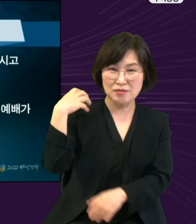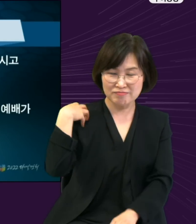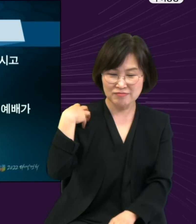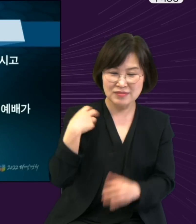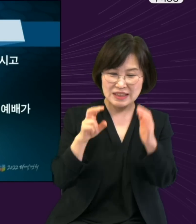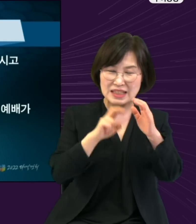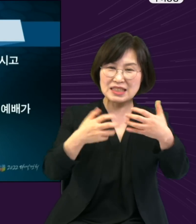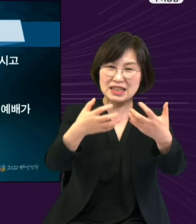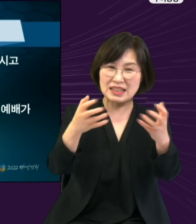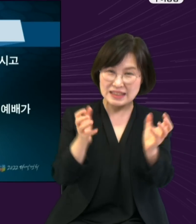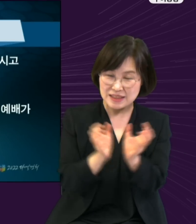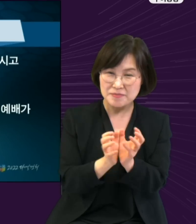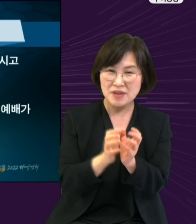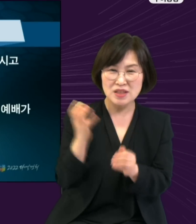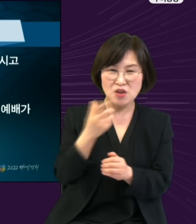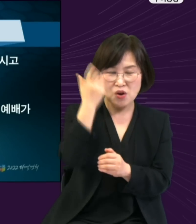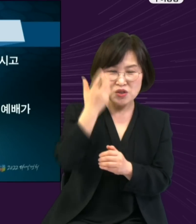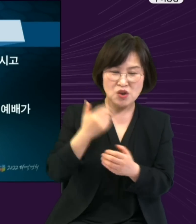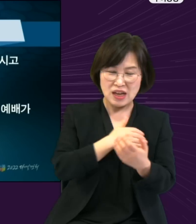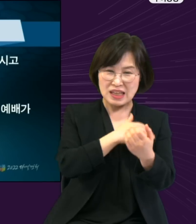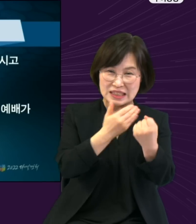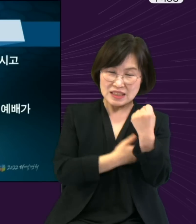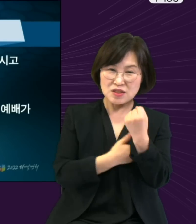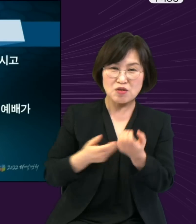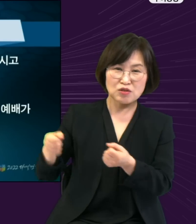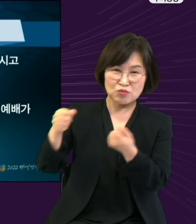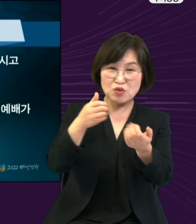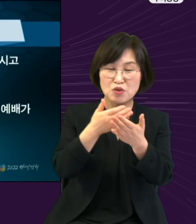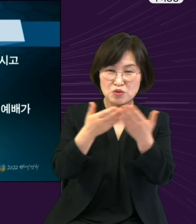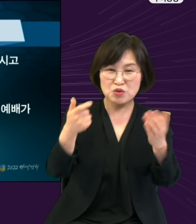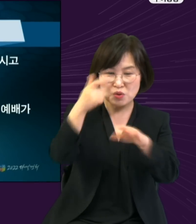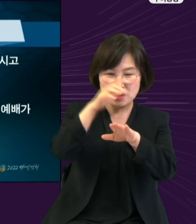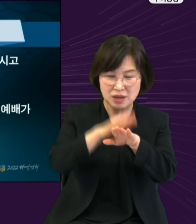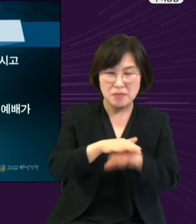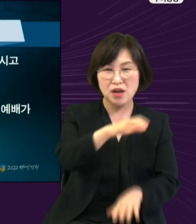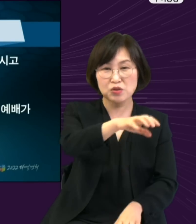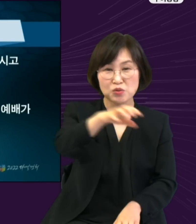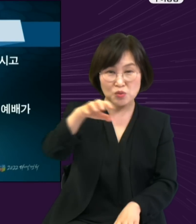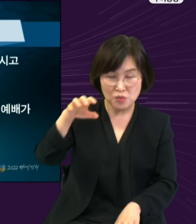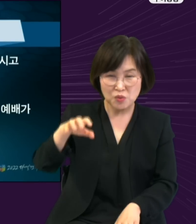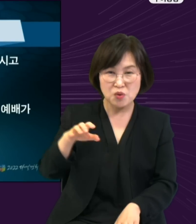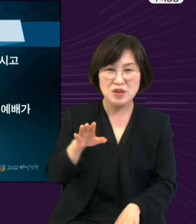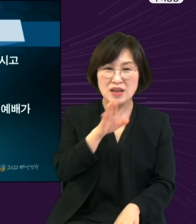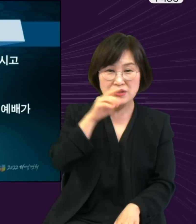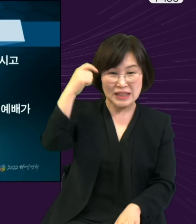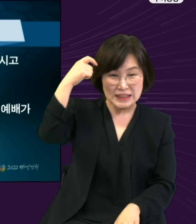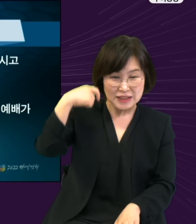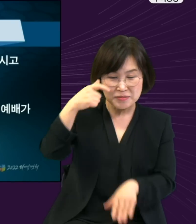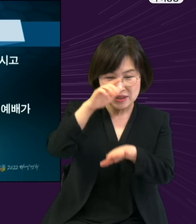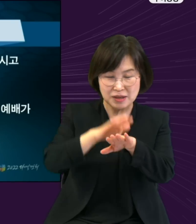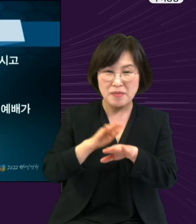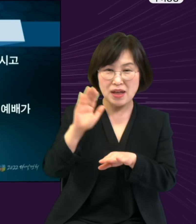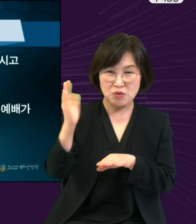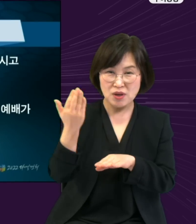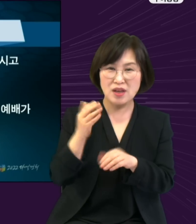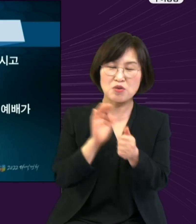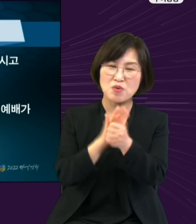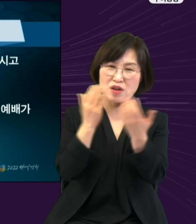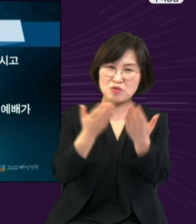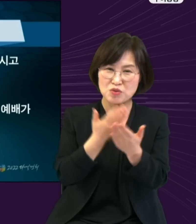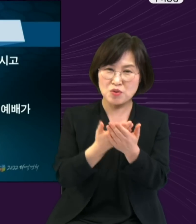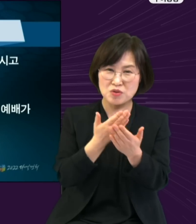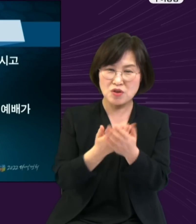찬양팀에게 성령의 능력을 덧입혀 주시고 예배하는 처소마다 현장감 있는 예배가 되게 하소서.